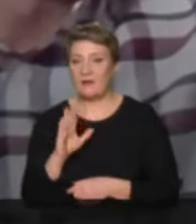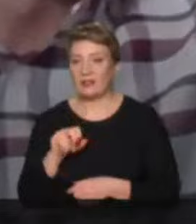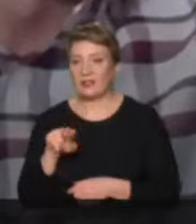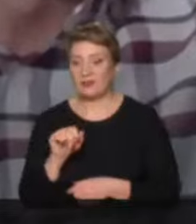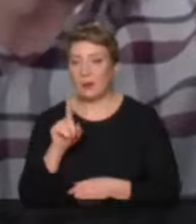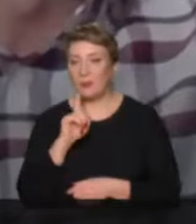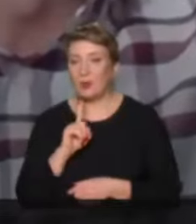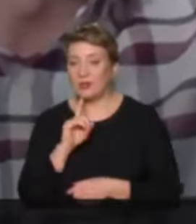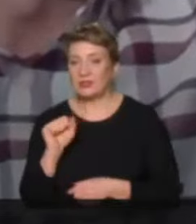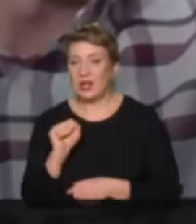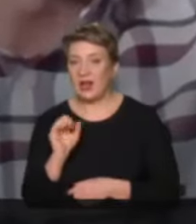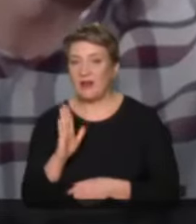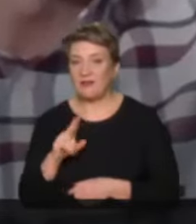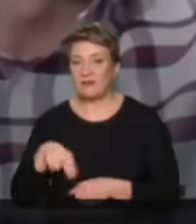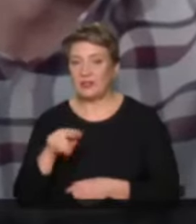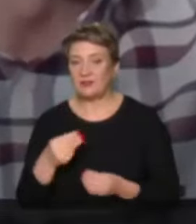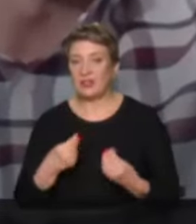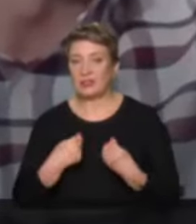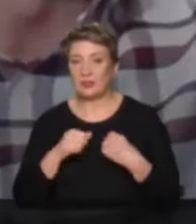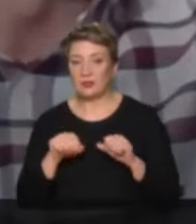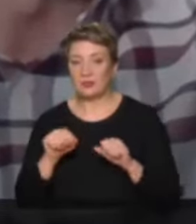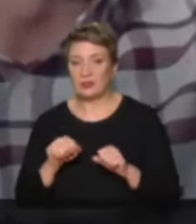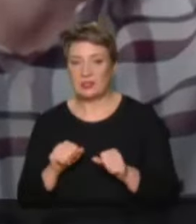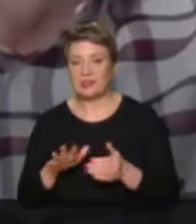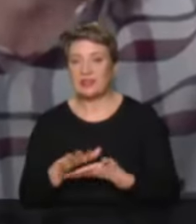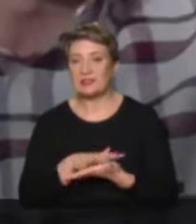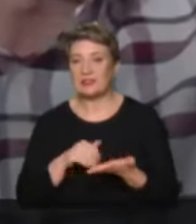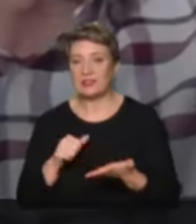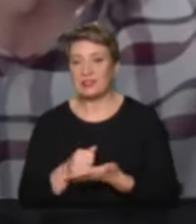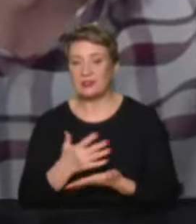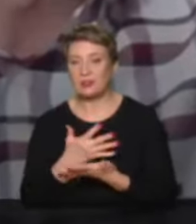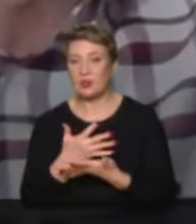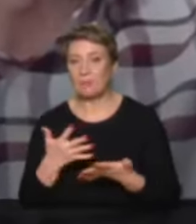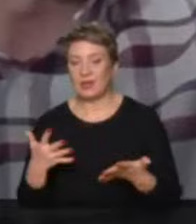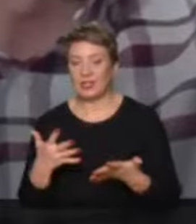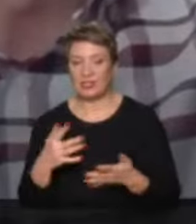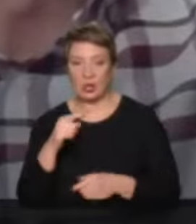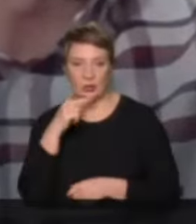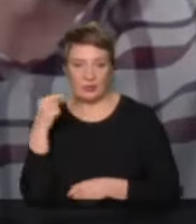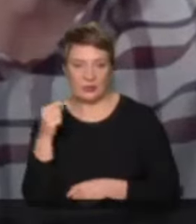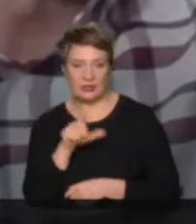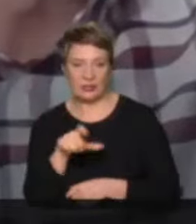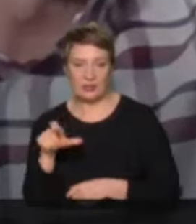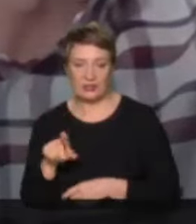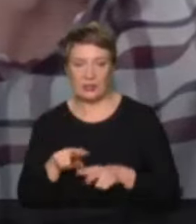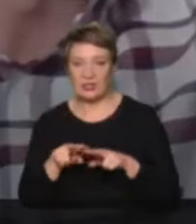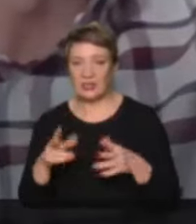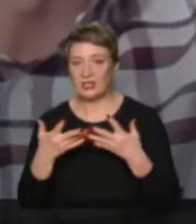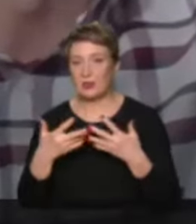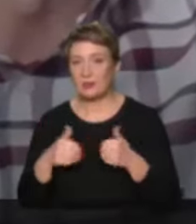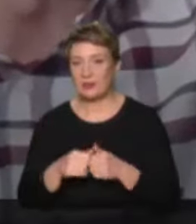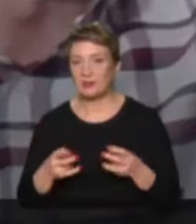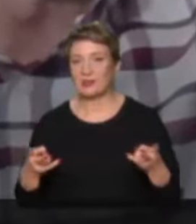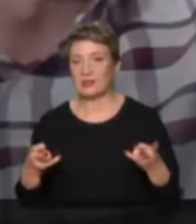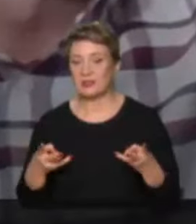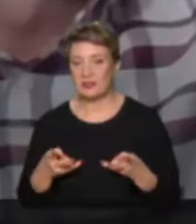нам можливість знищувати якомога більше російського людського ресурсу, а також механізованої компоненти, її треба